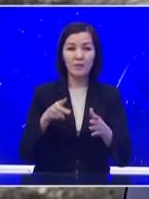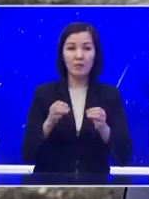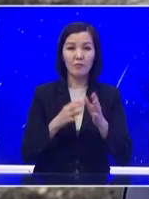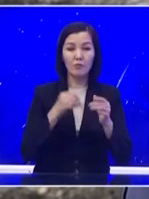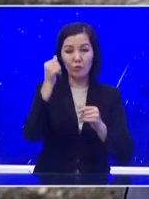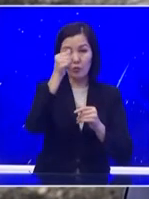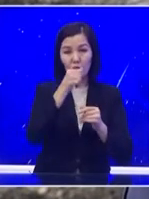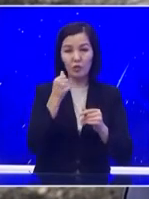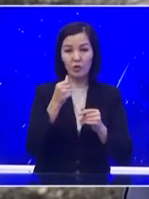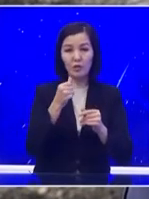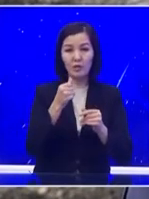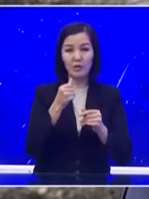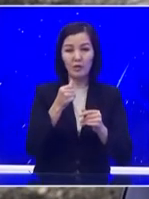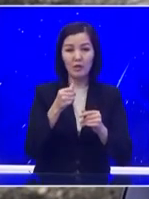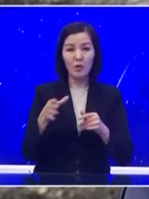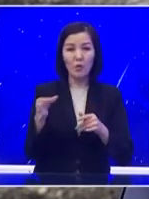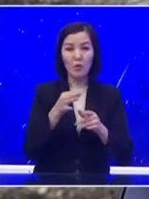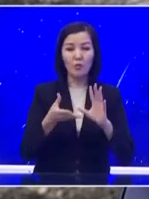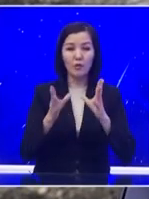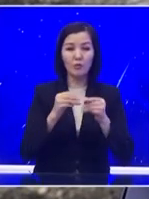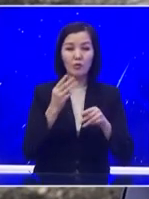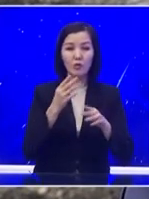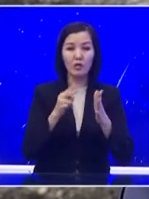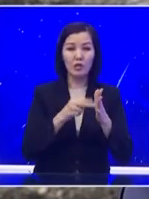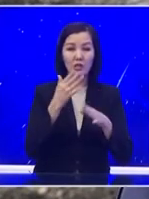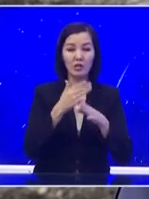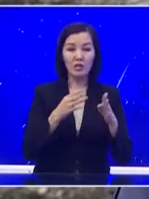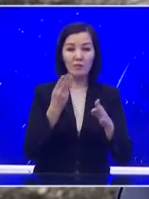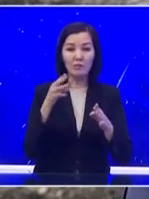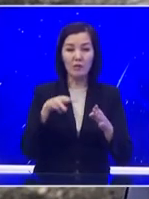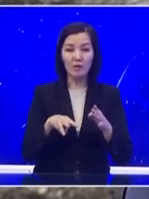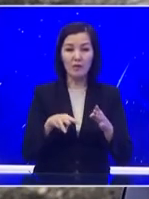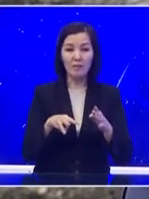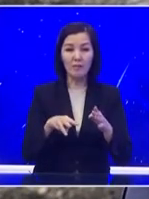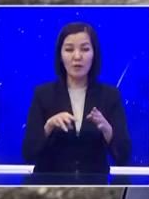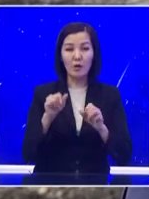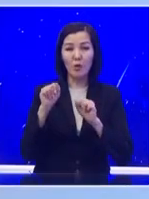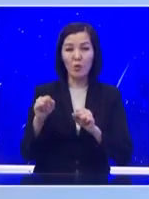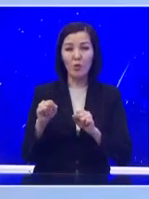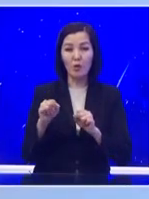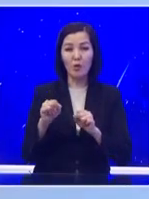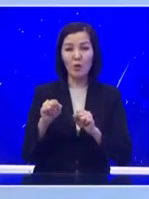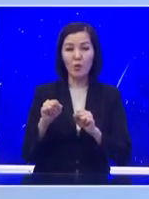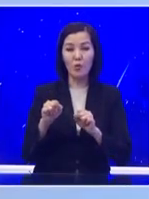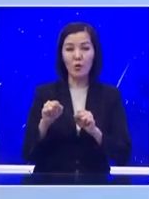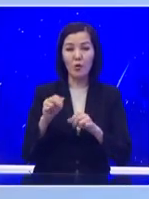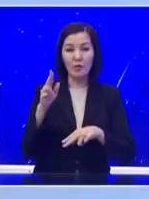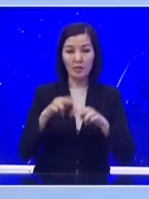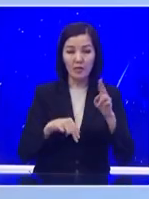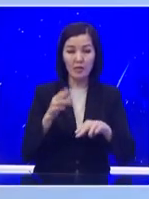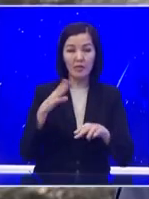2019 жылы облыс бойынша 7,5 шақырым қорғау бөгеттері салынды. Сонымен қатар мына су